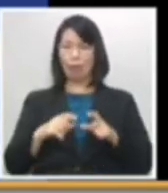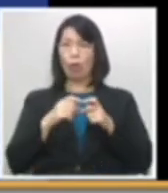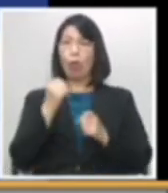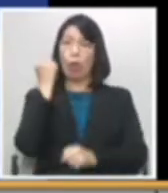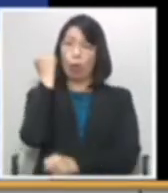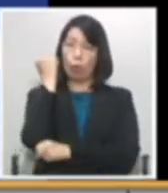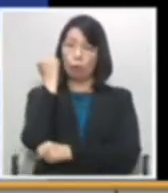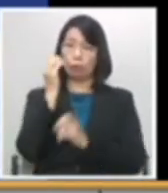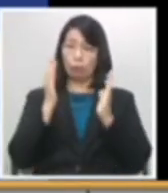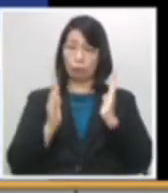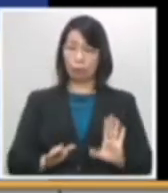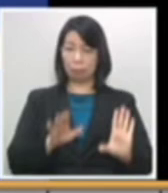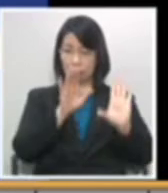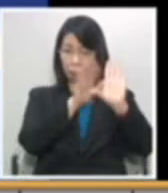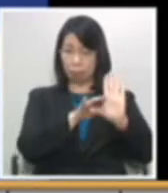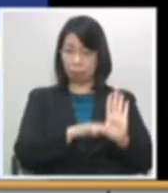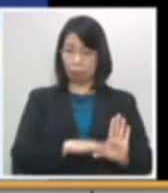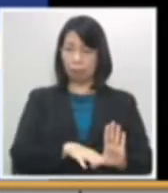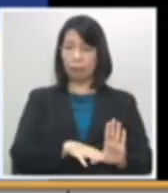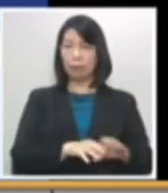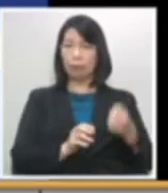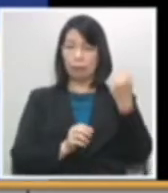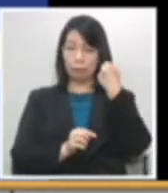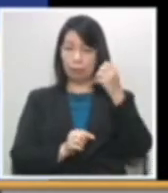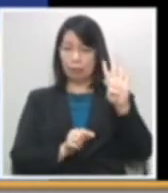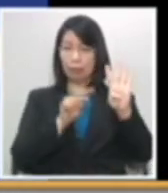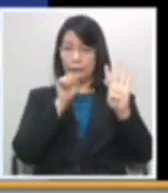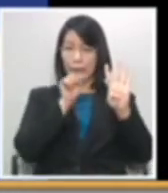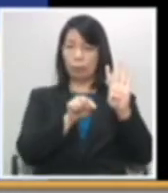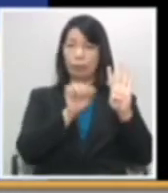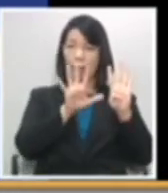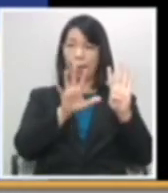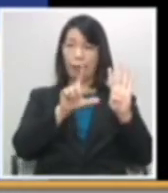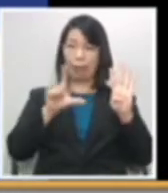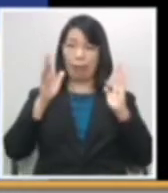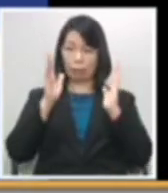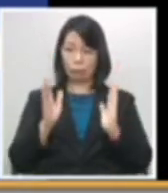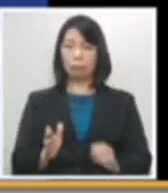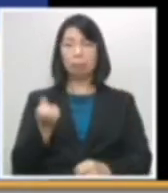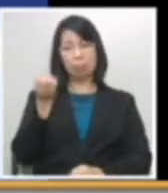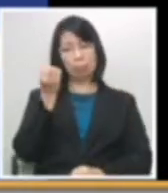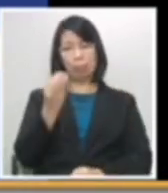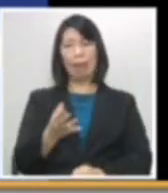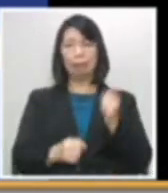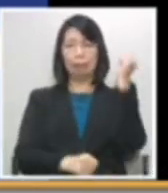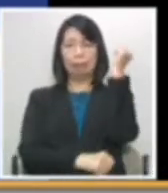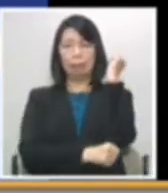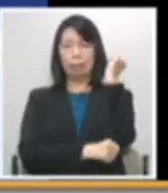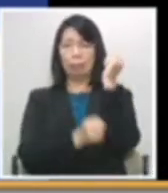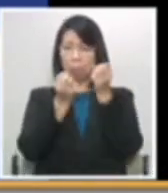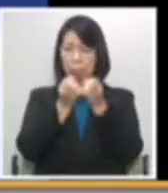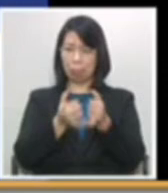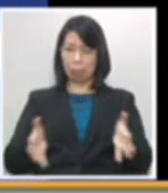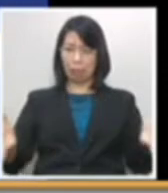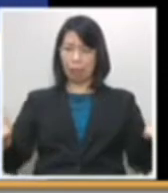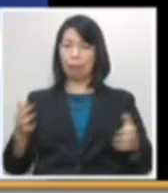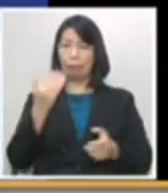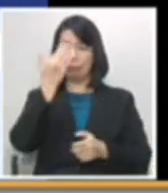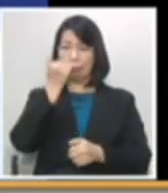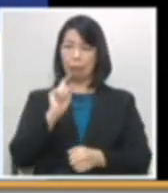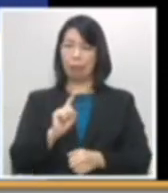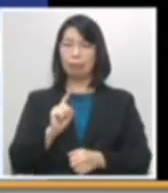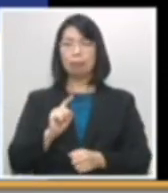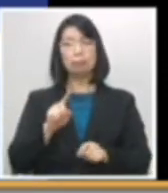งถึง 14.5 ล้านคนเรามีคนจนเยอะค่ะเหมือนกับว่าประเท